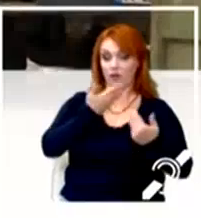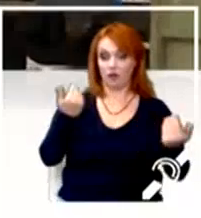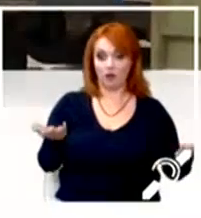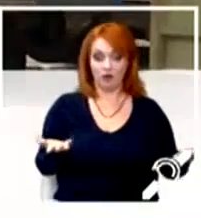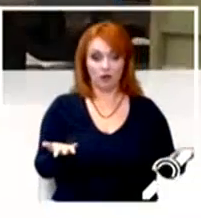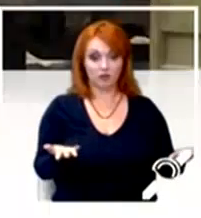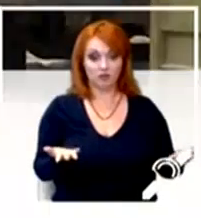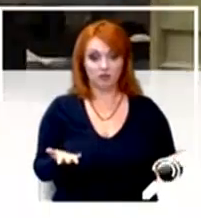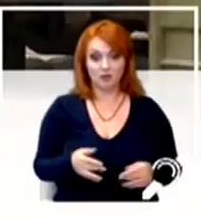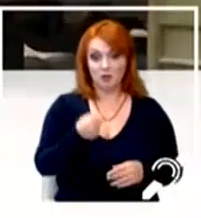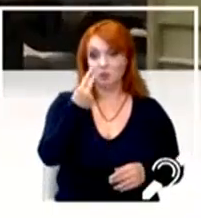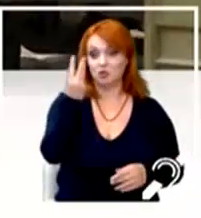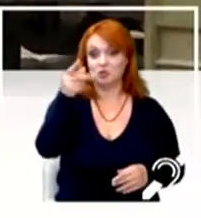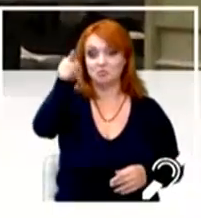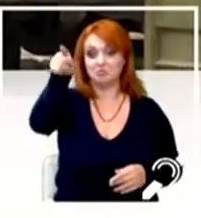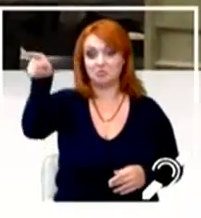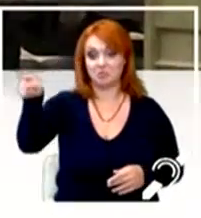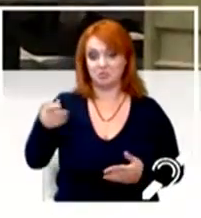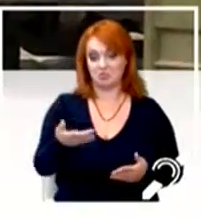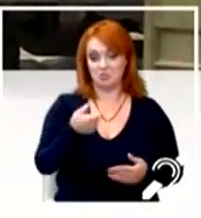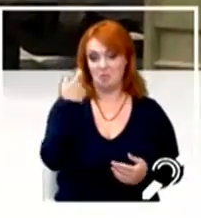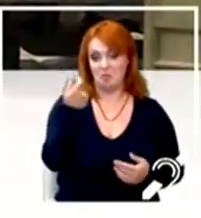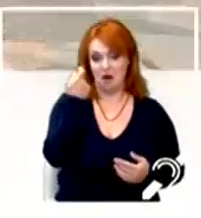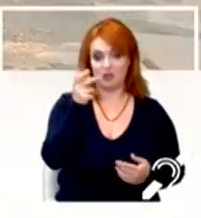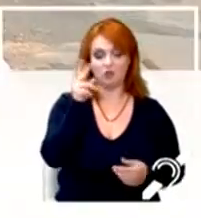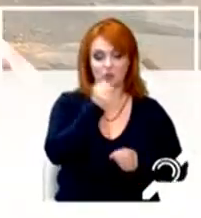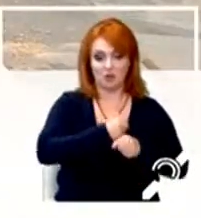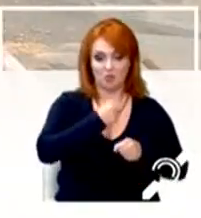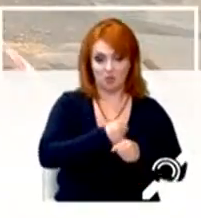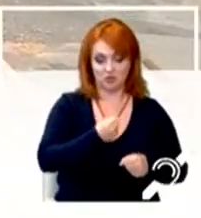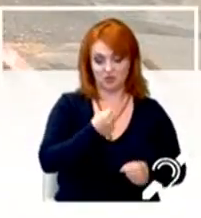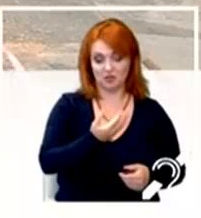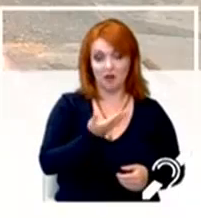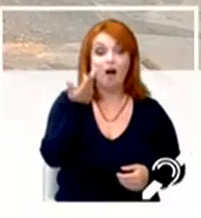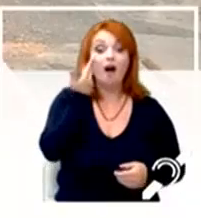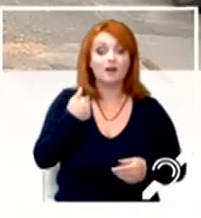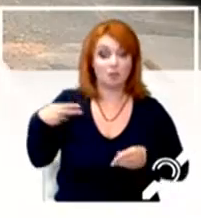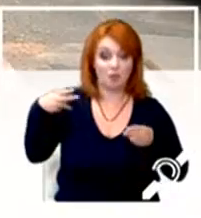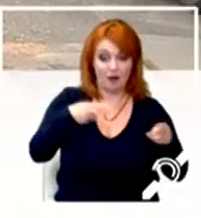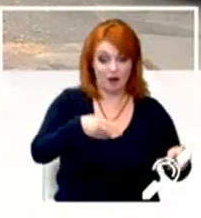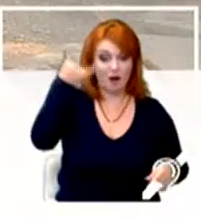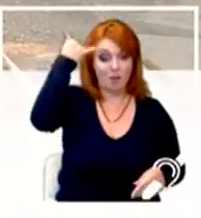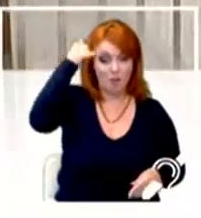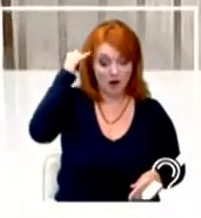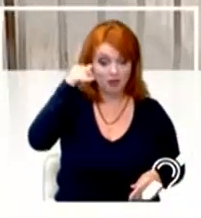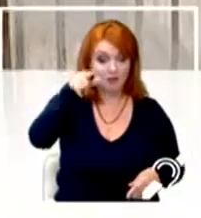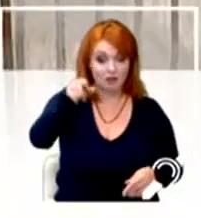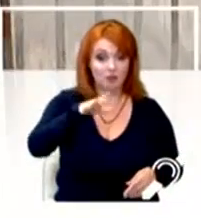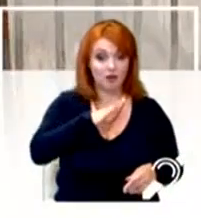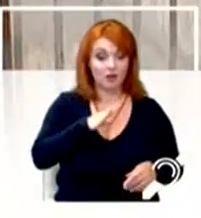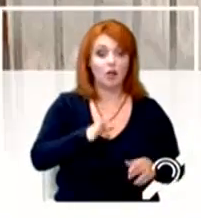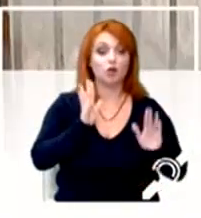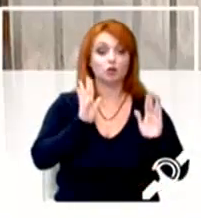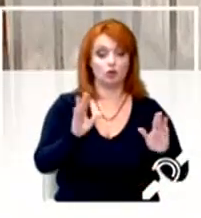doar câțiva muncitori ce efectuează careva lucrări neînsemnate. Când am ajuns la Bălți, pe șantier am surprins în jur de